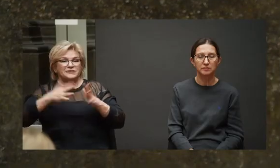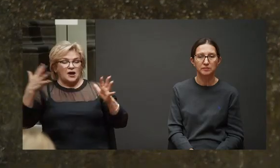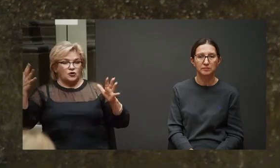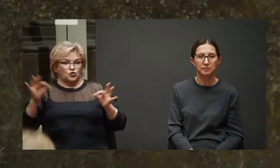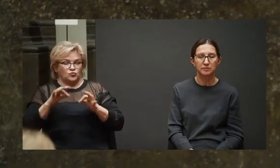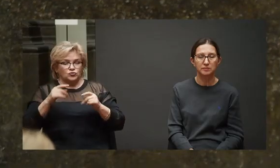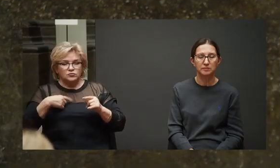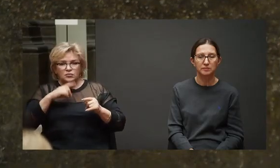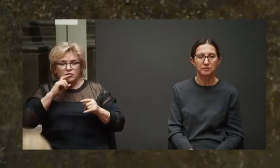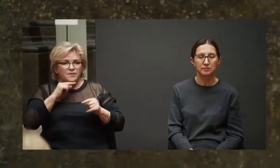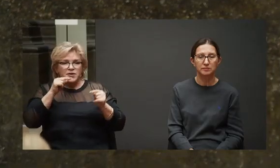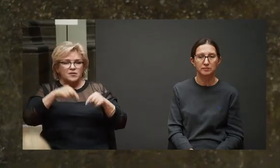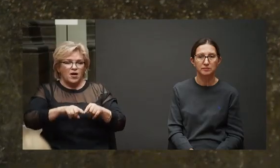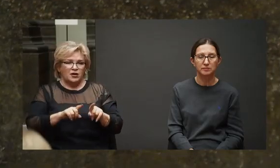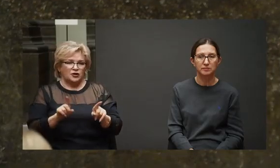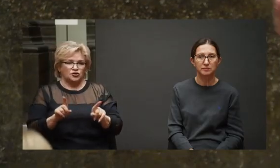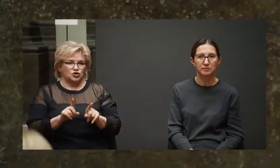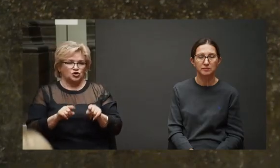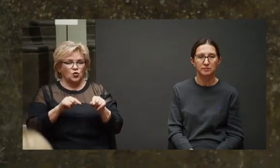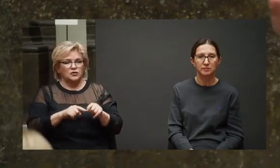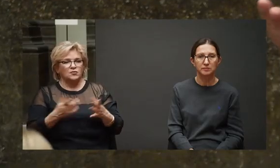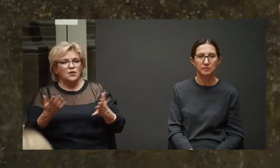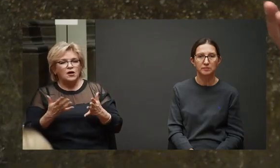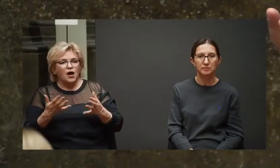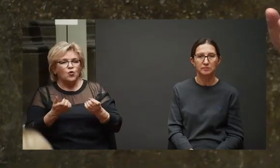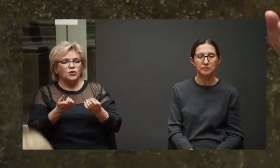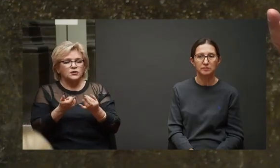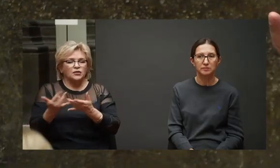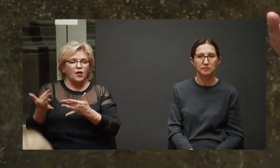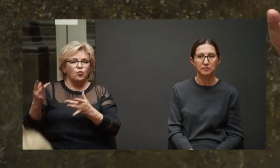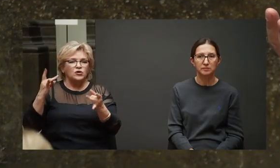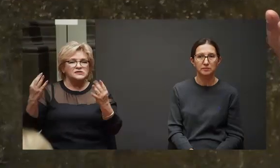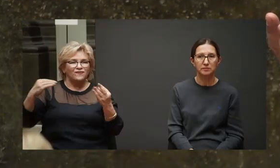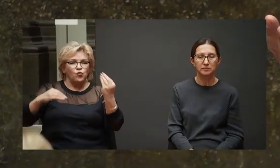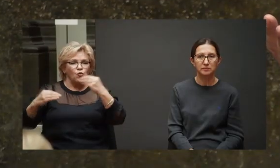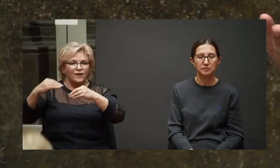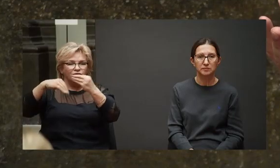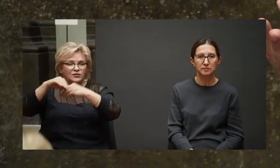не понимали, что там какой-то набор звуков просто.